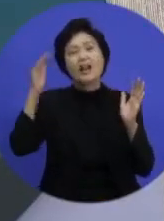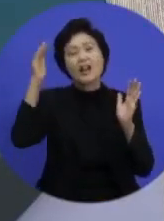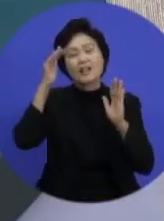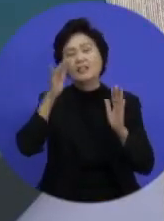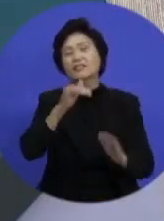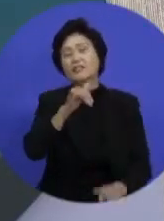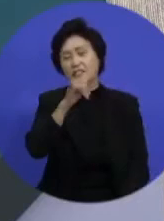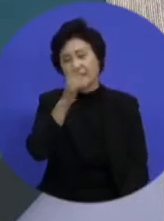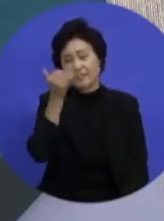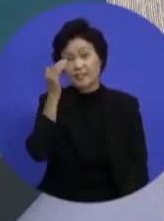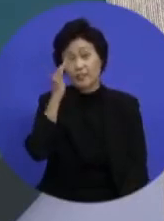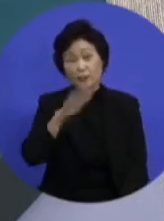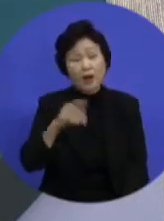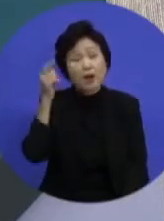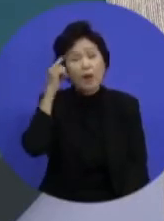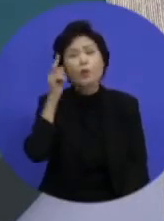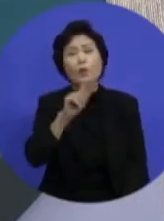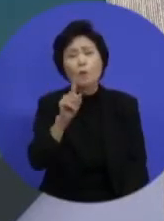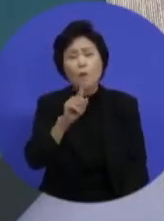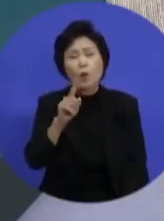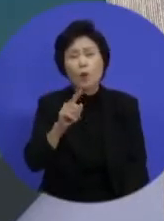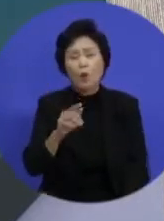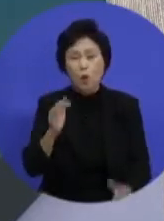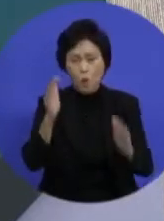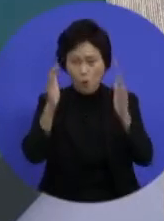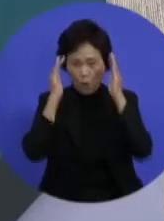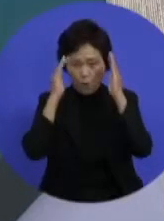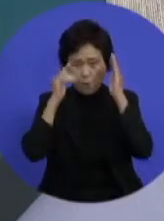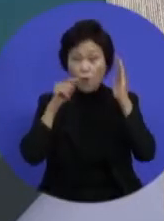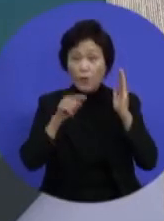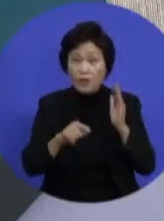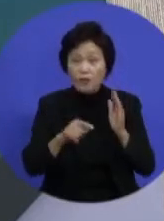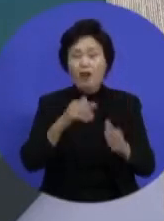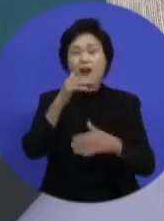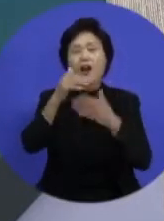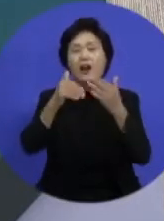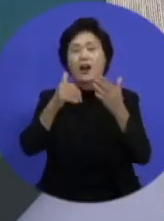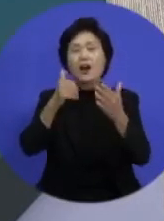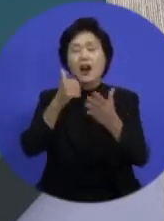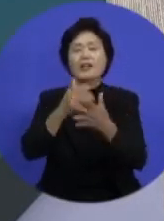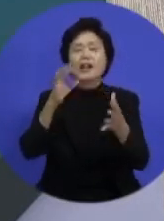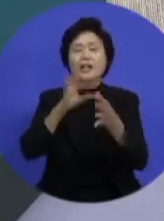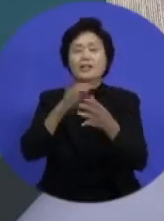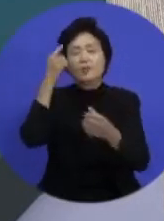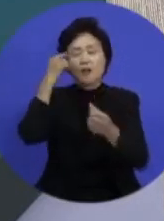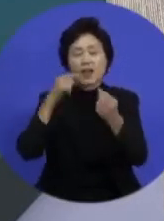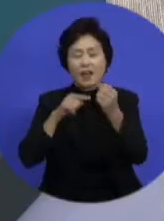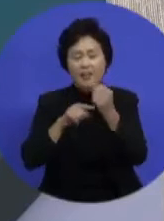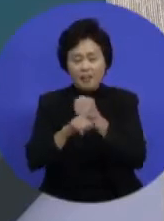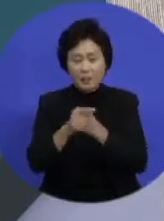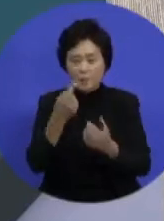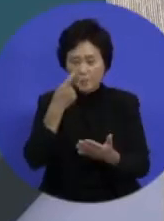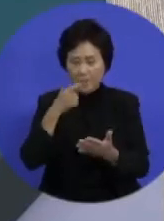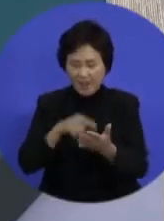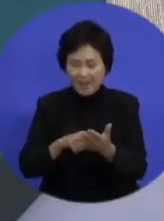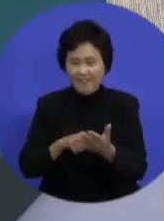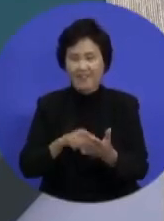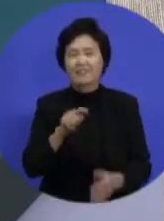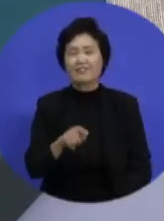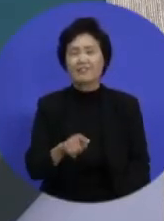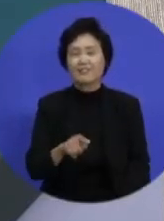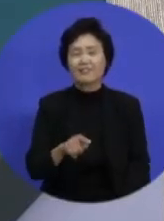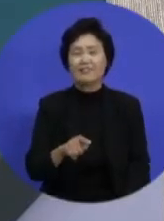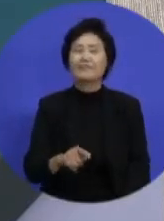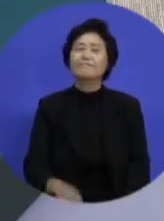정말 우리 안에서 아이들에게 공부는 하나님의 뜻을 아는 것이다 예. 라는 얘기를 하면서 10대를 중심으로